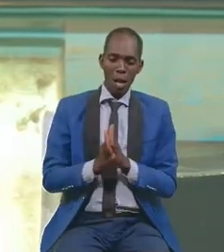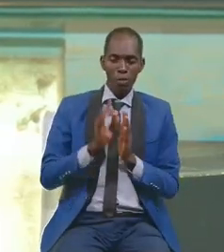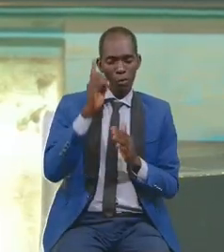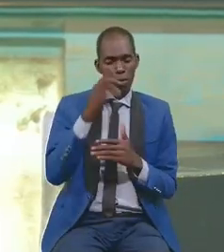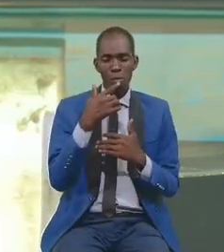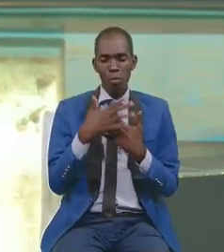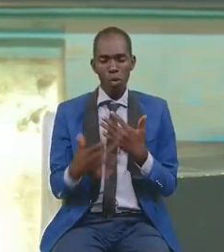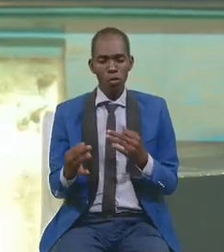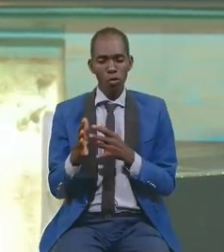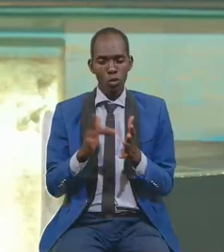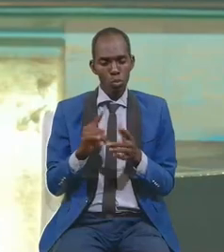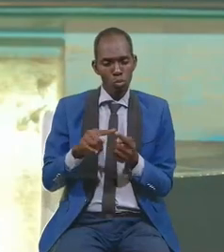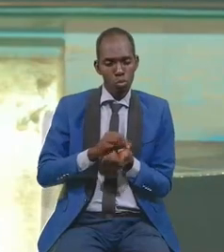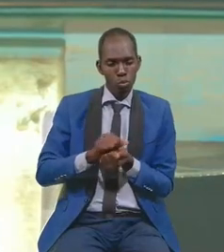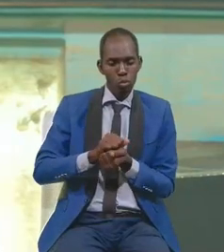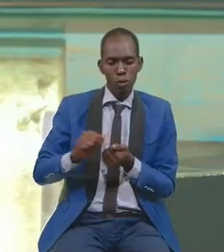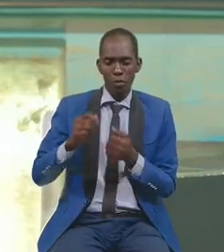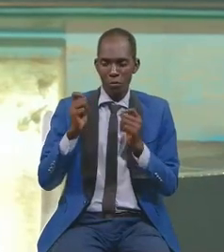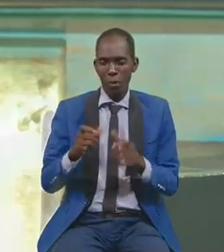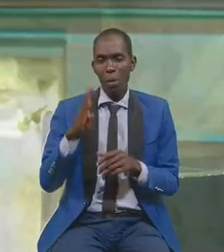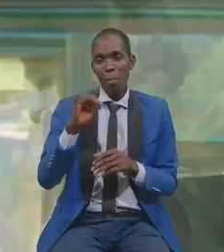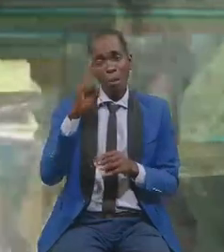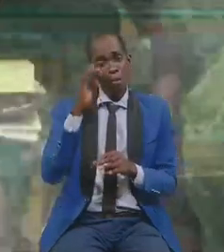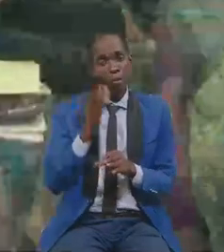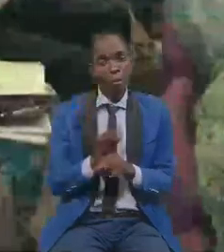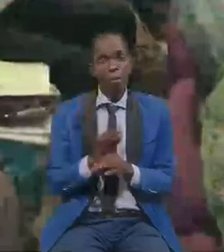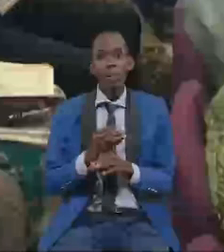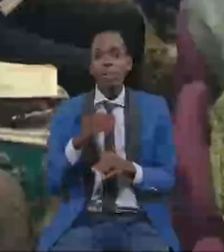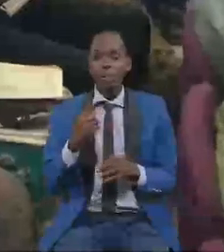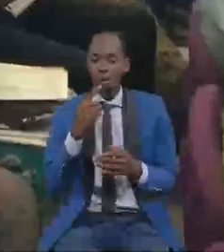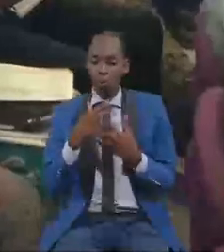foi. Le sang purifie, Dieu pardonne, Dieu restaure.